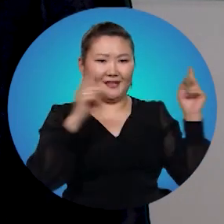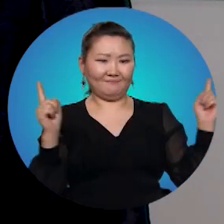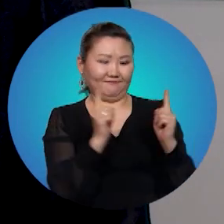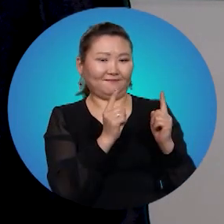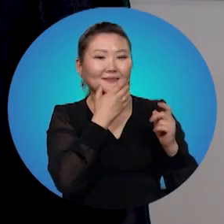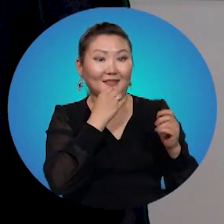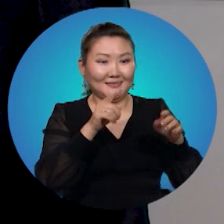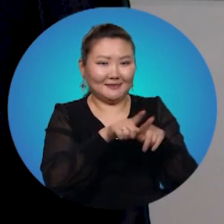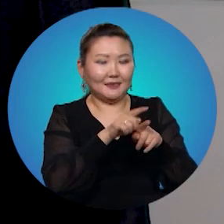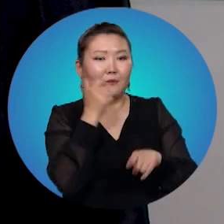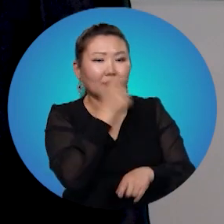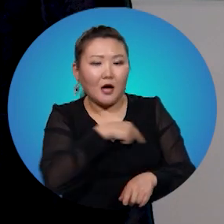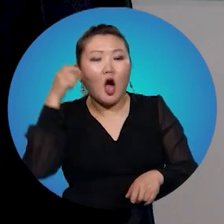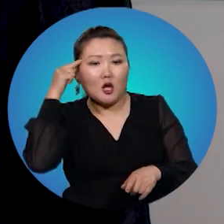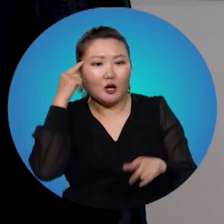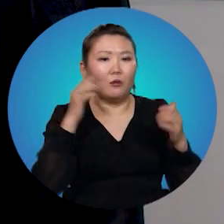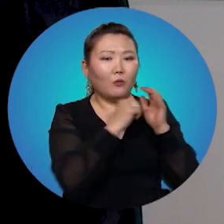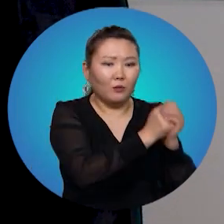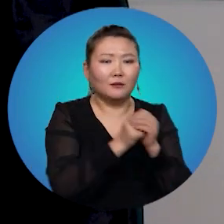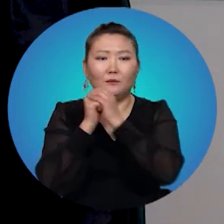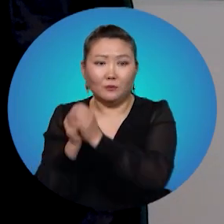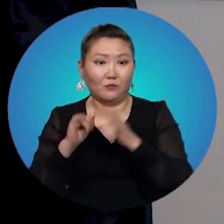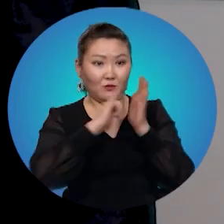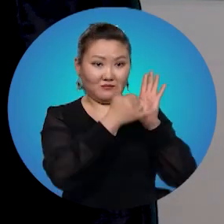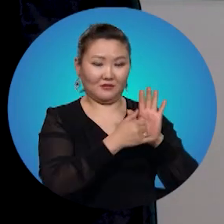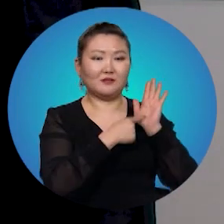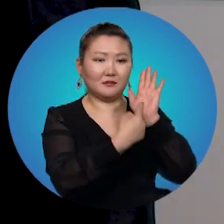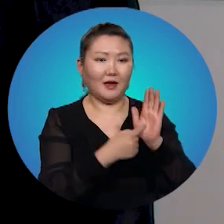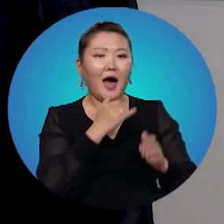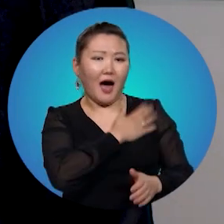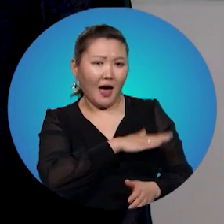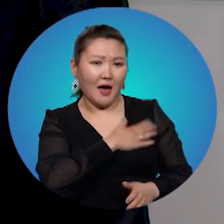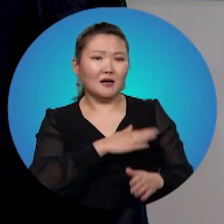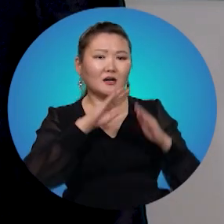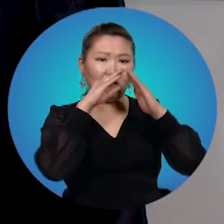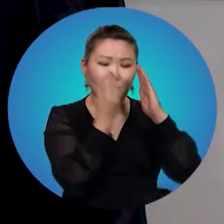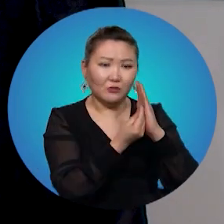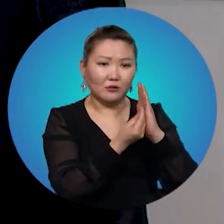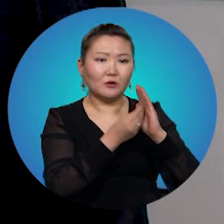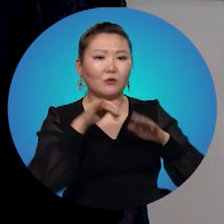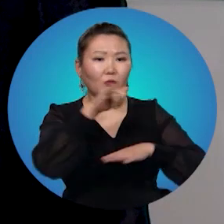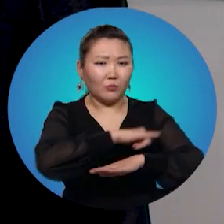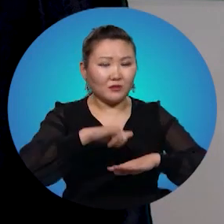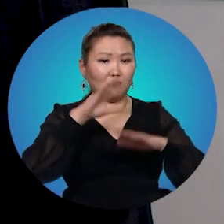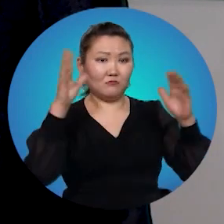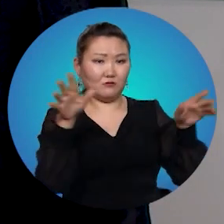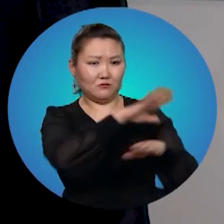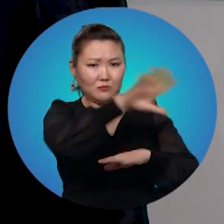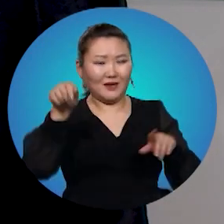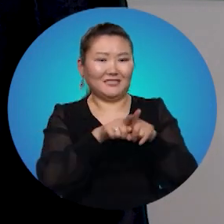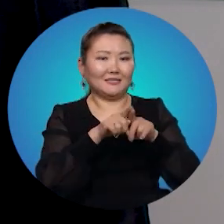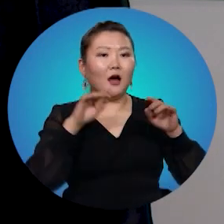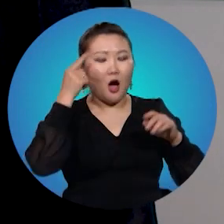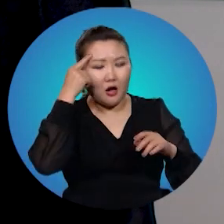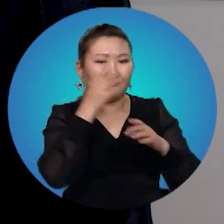бие бинийгээ ойлгоноо хүндэтгэнэл гэсэн үг юм байна хүмүүстээ. Гэр бүл улс үндэстэн дэлхийд даяараа ойлголцолтой байх юм